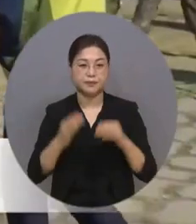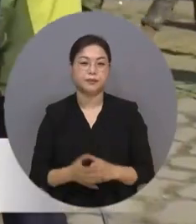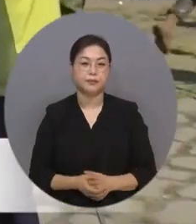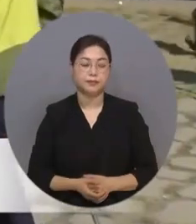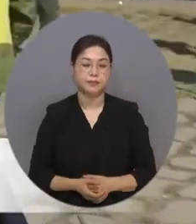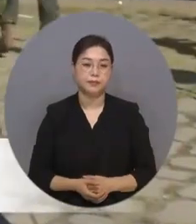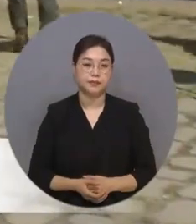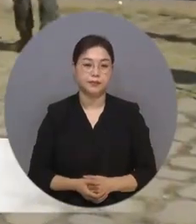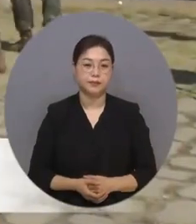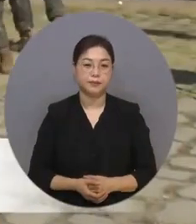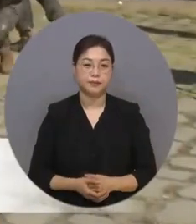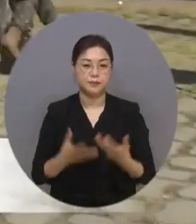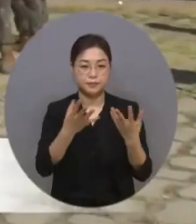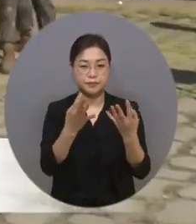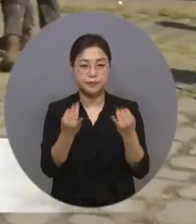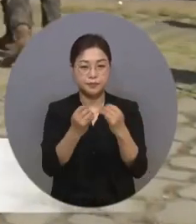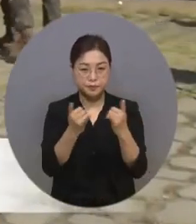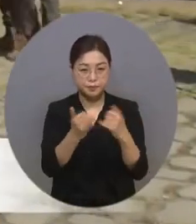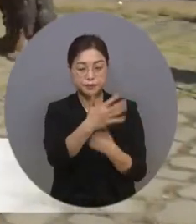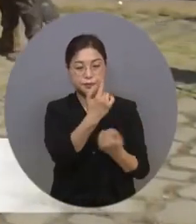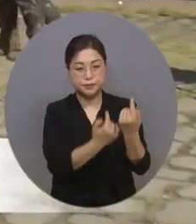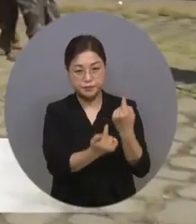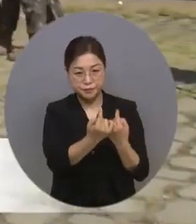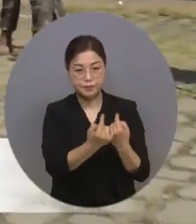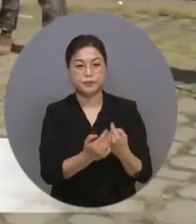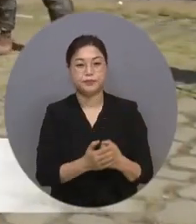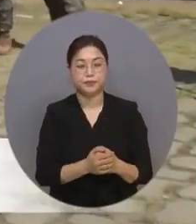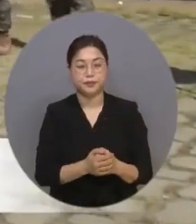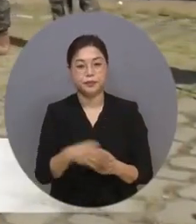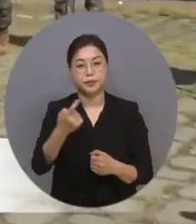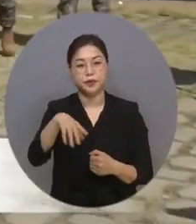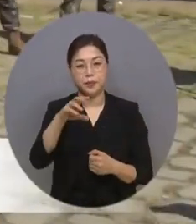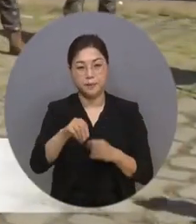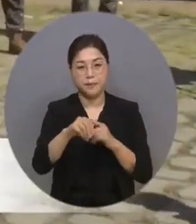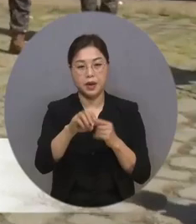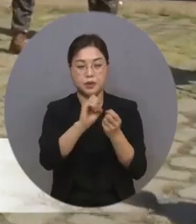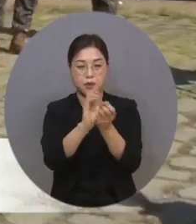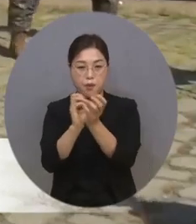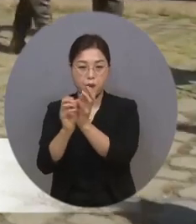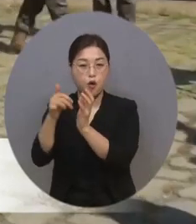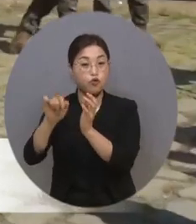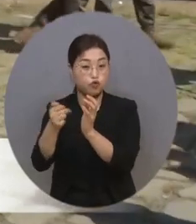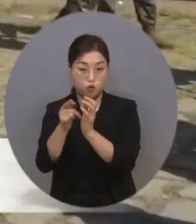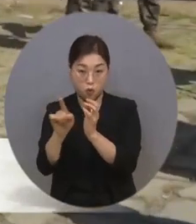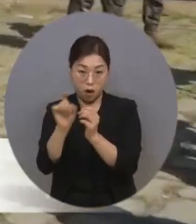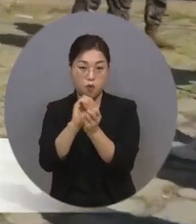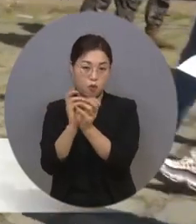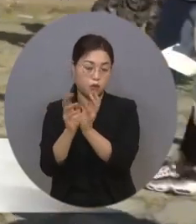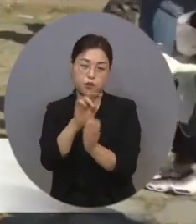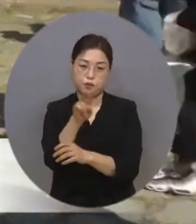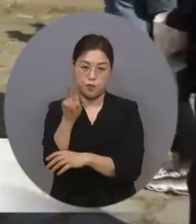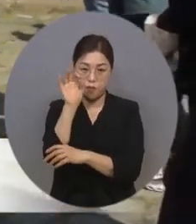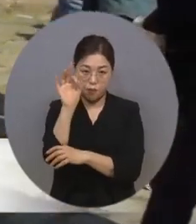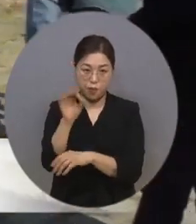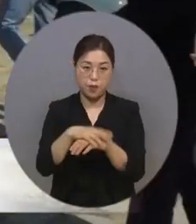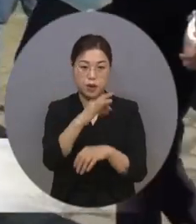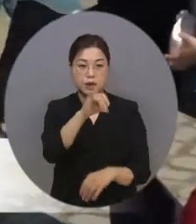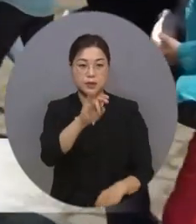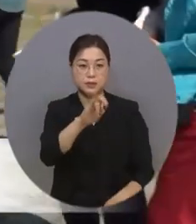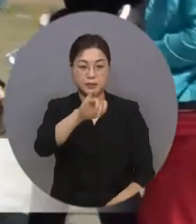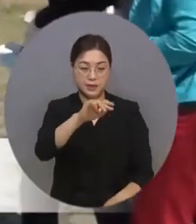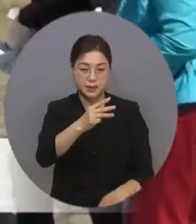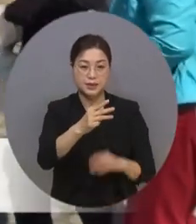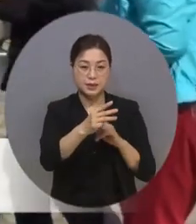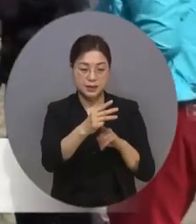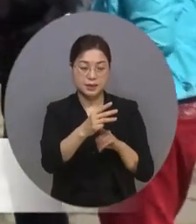열리게 되었습니다. 그래서 많은 분들께서 오셔서 천만송이 국화꽃도 이렇게 둘러보시고 또 임실